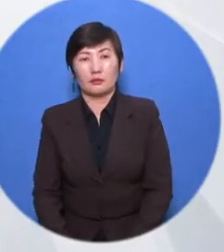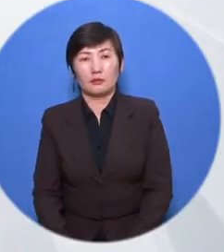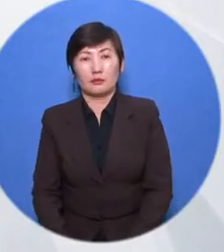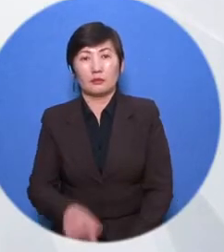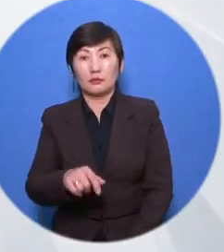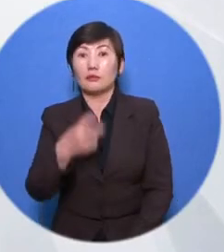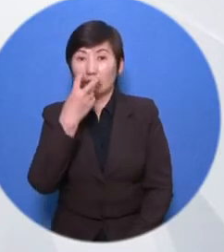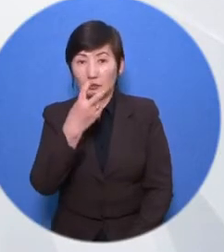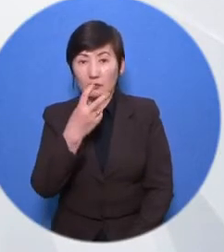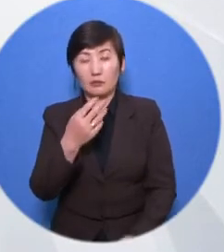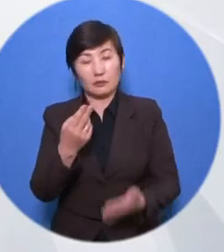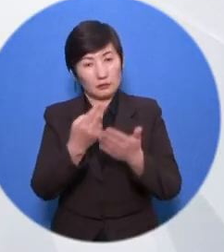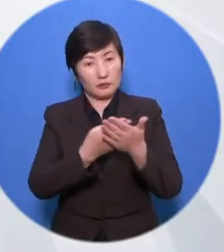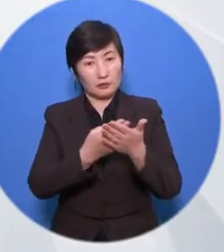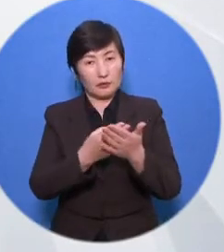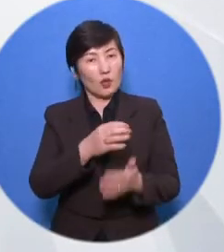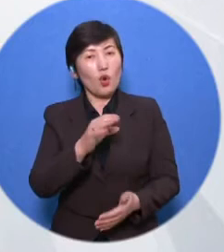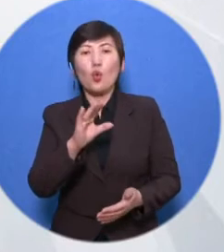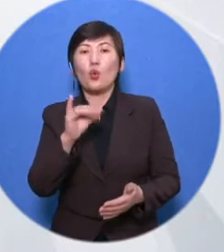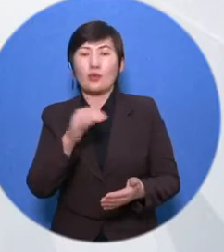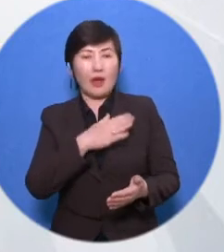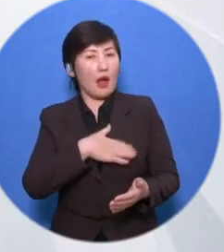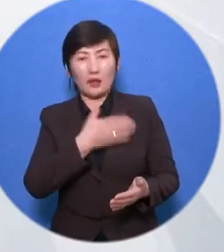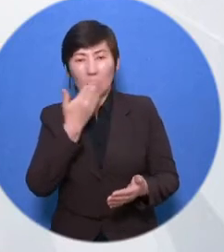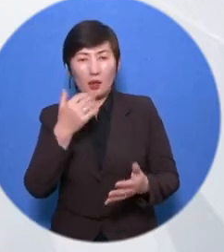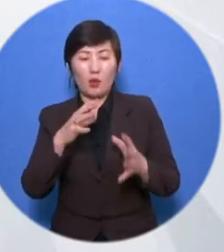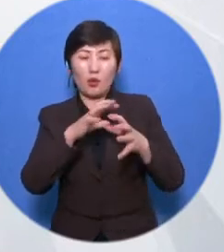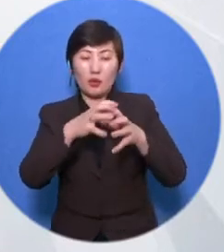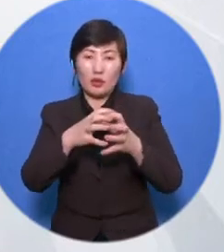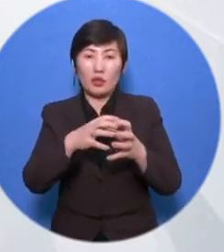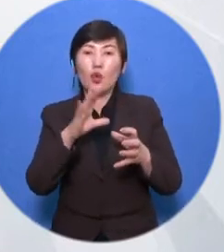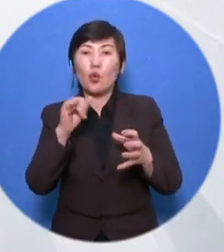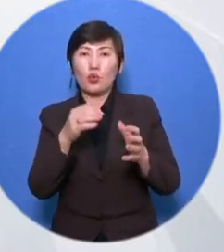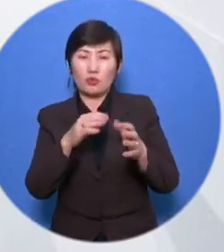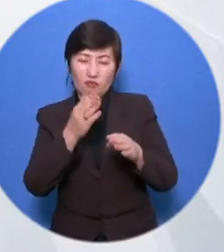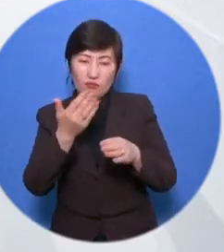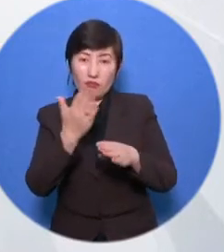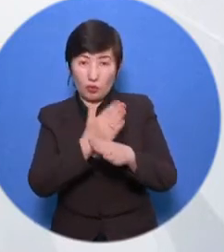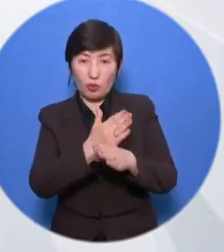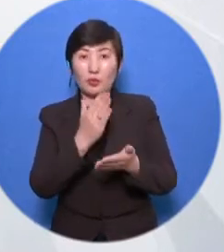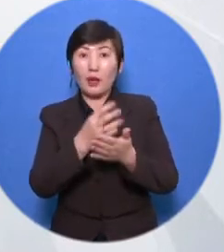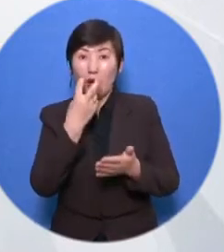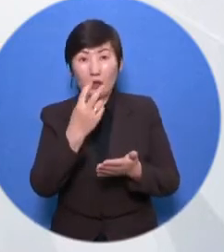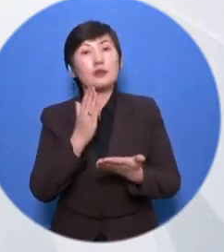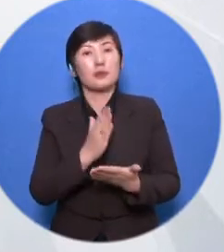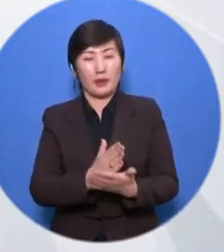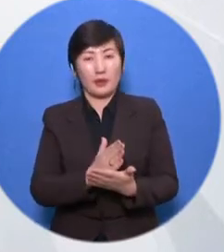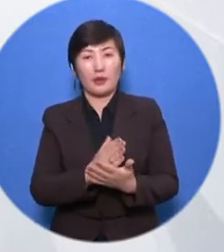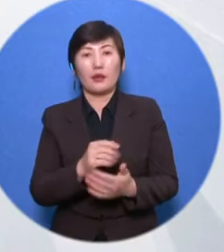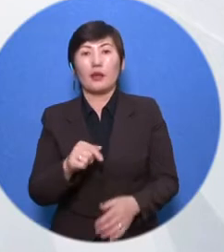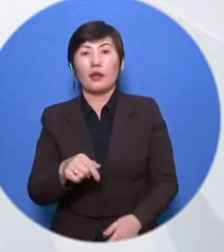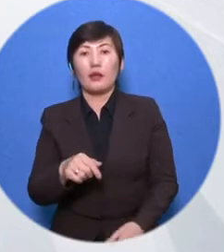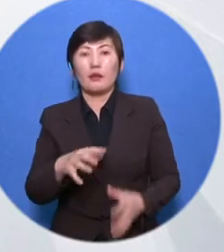Энд харагдаж байгаа зураг усаа гамгүй хэрглэснээс дэлхийн хэмжээнд хуурайшил үүсч усны хомсдол үүсч байгаа гэдгийг харуулж байна.